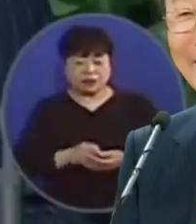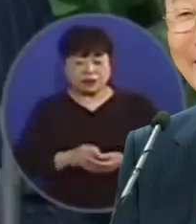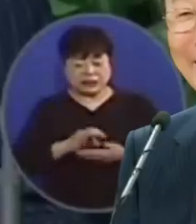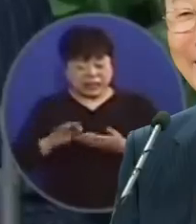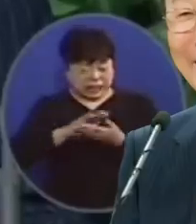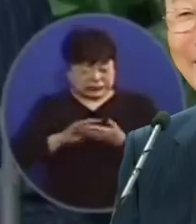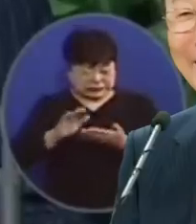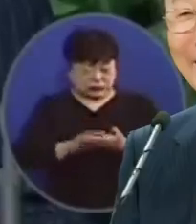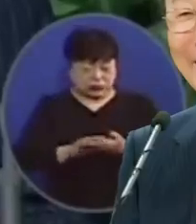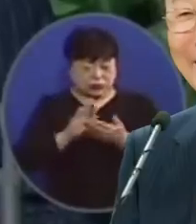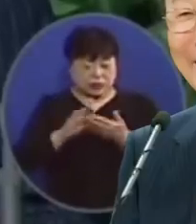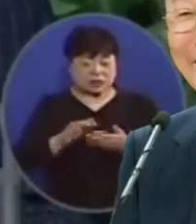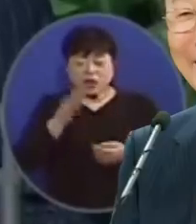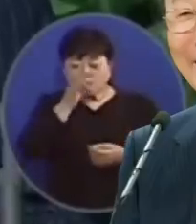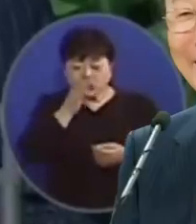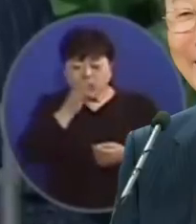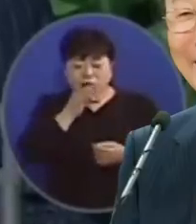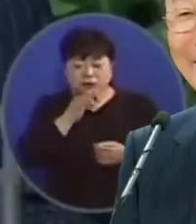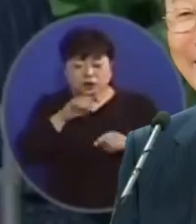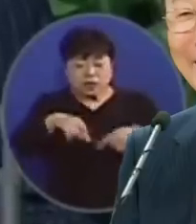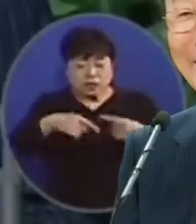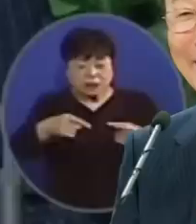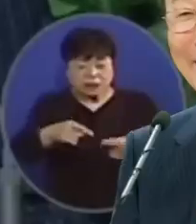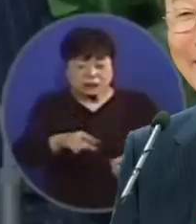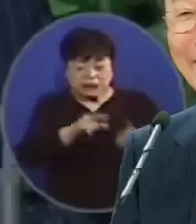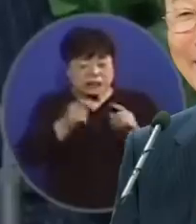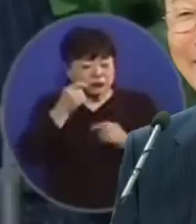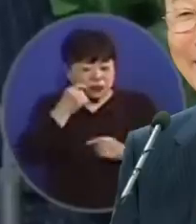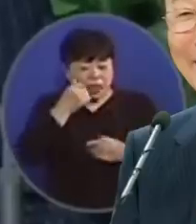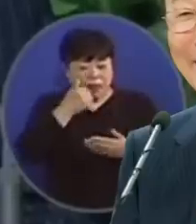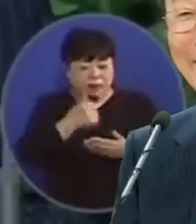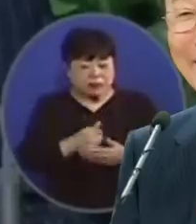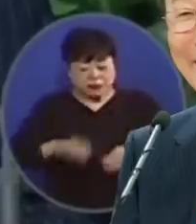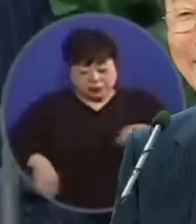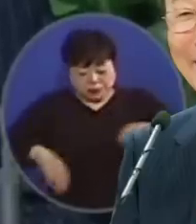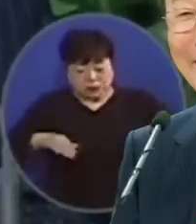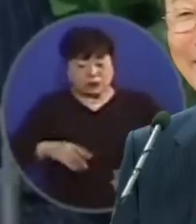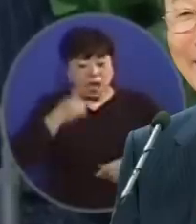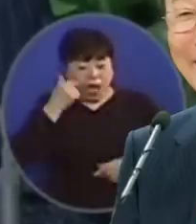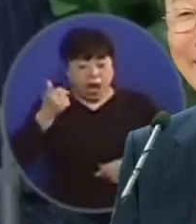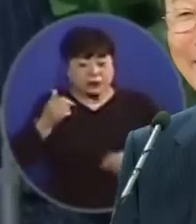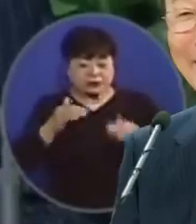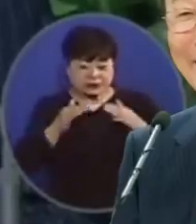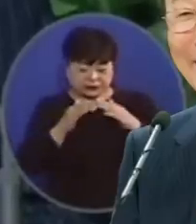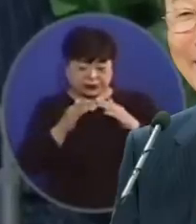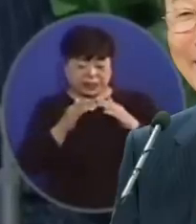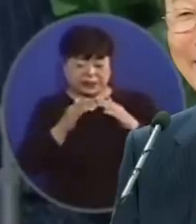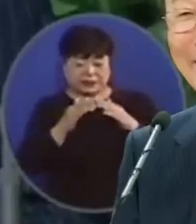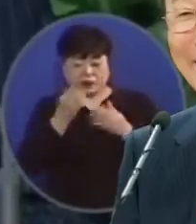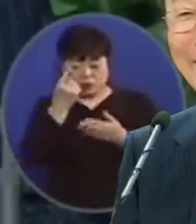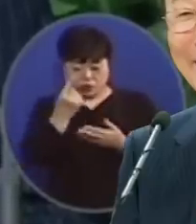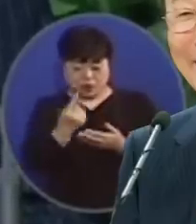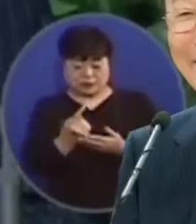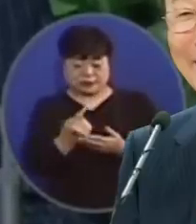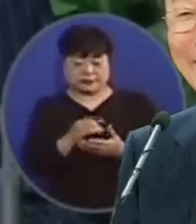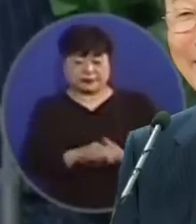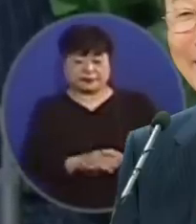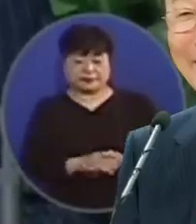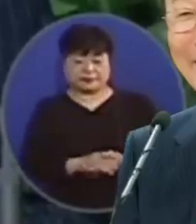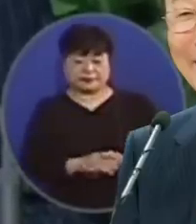다음에 나중에 돼지 속으로 들어가서 살 수 없으니까 빈손 들고 아버지에게